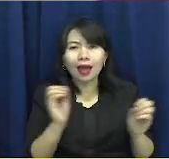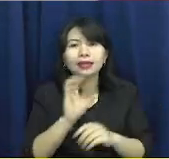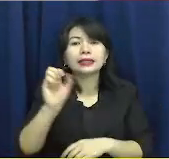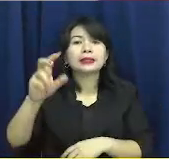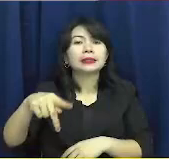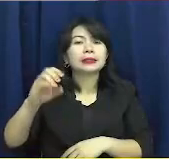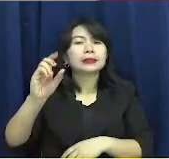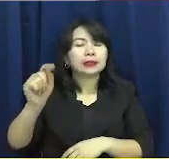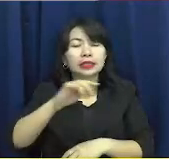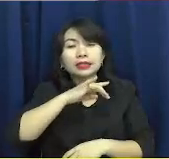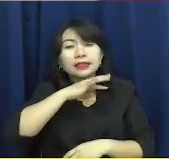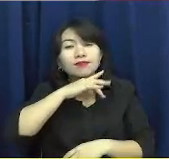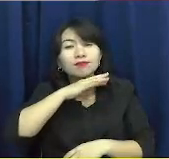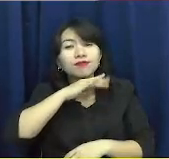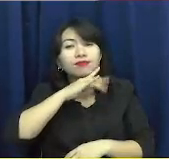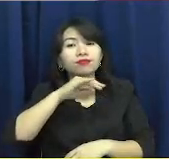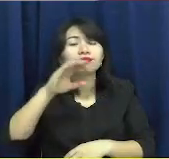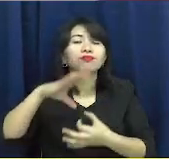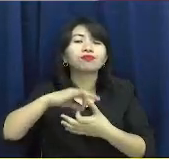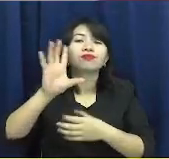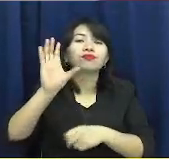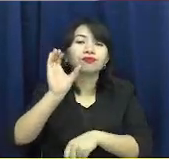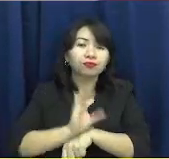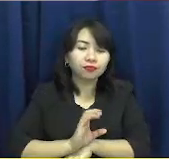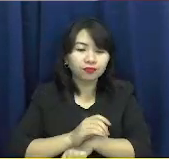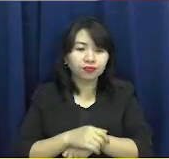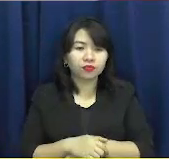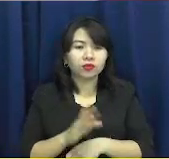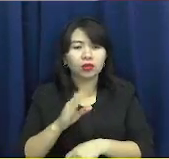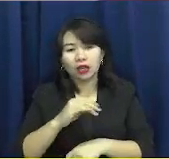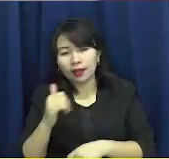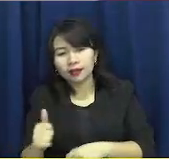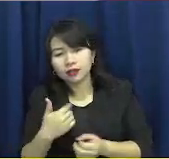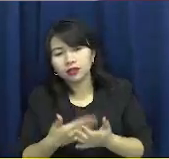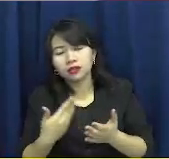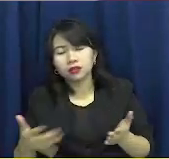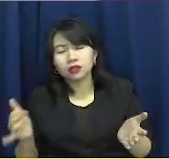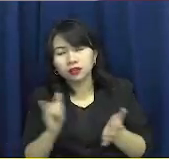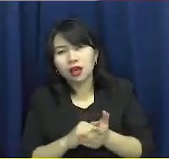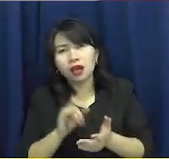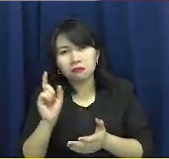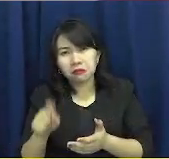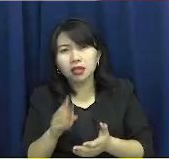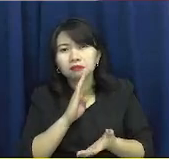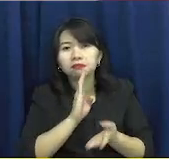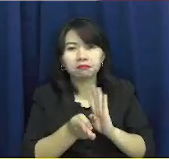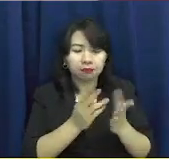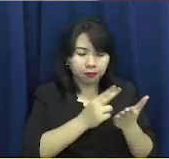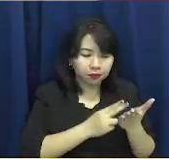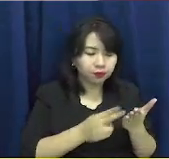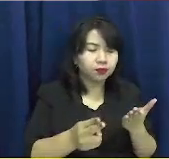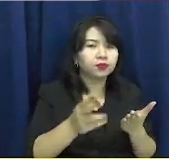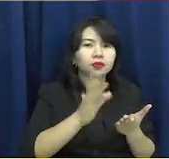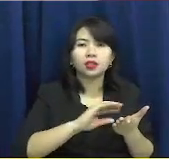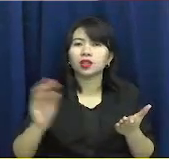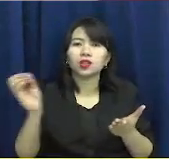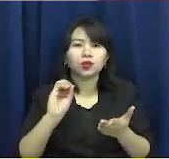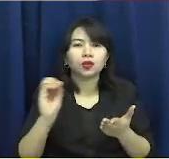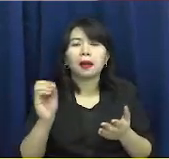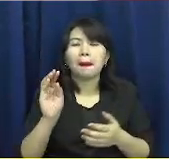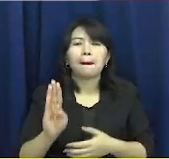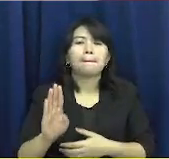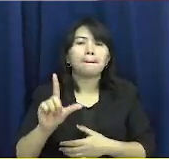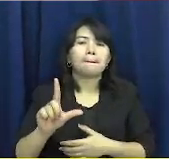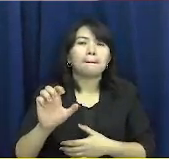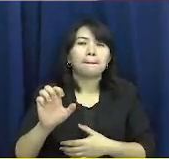or wrinkle or any such thing, but that it should be holy and without blemish.